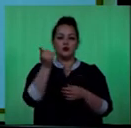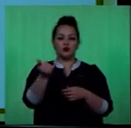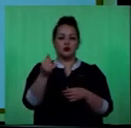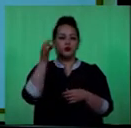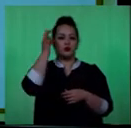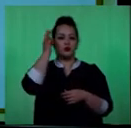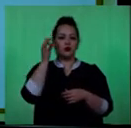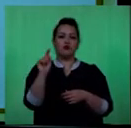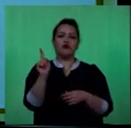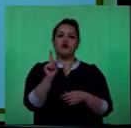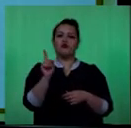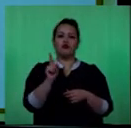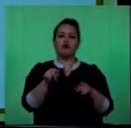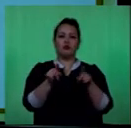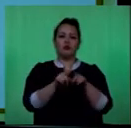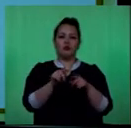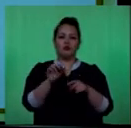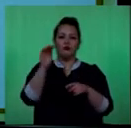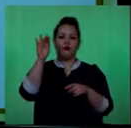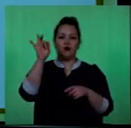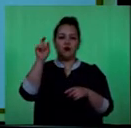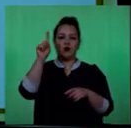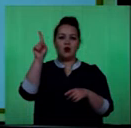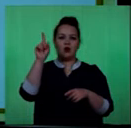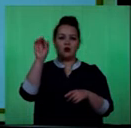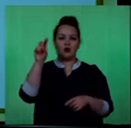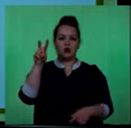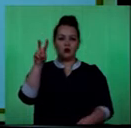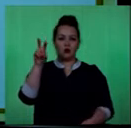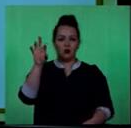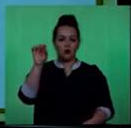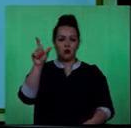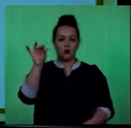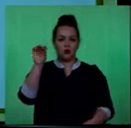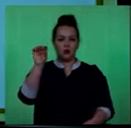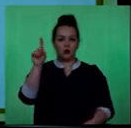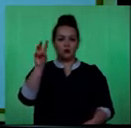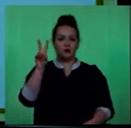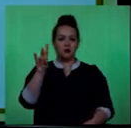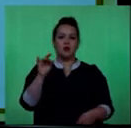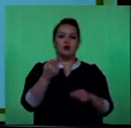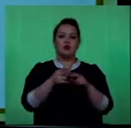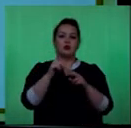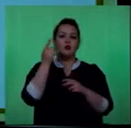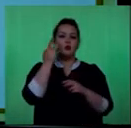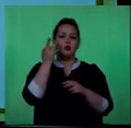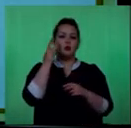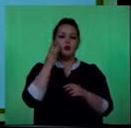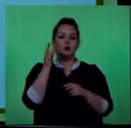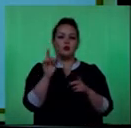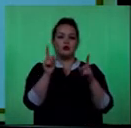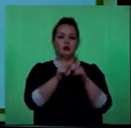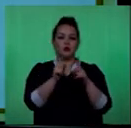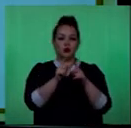вспомним что же такое фразеологизмы фразеологизмы ребята это устойчивые сочетания